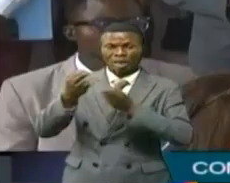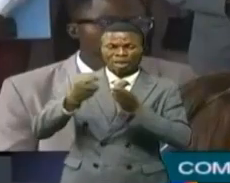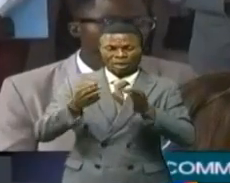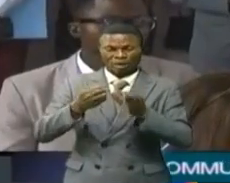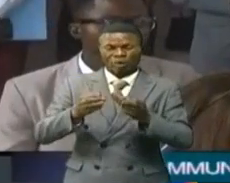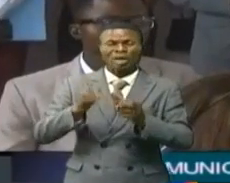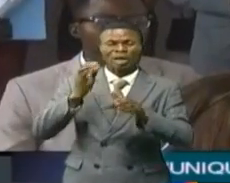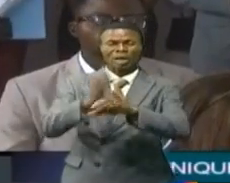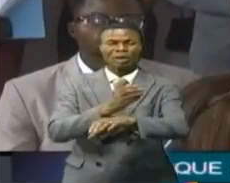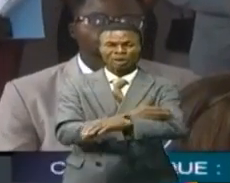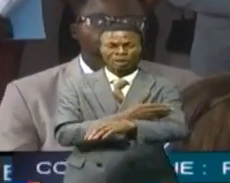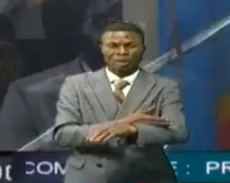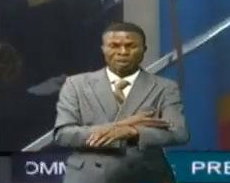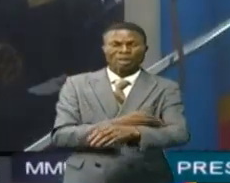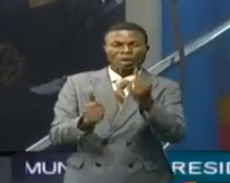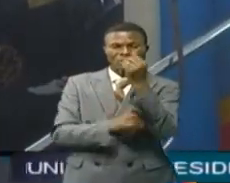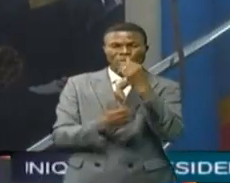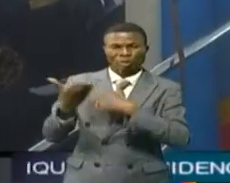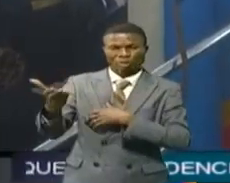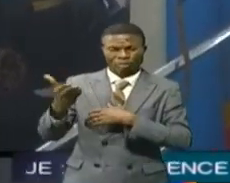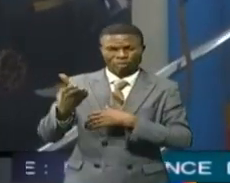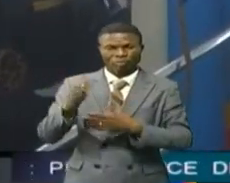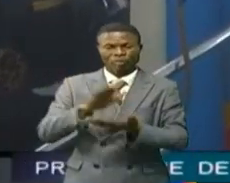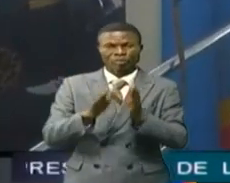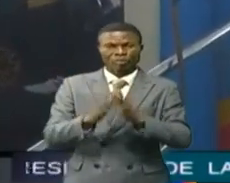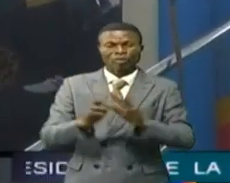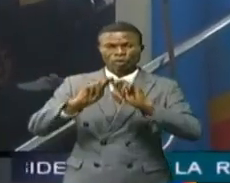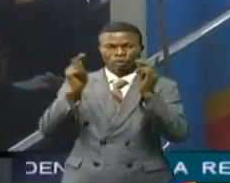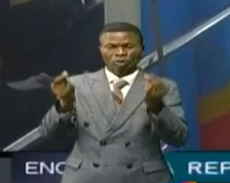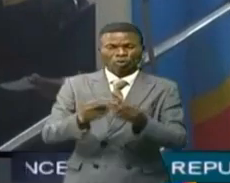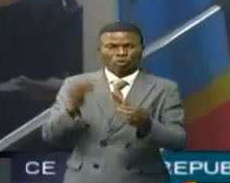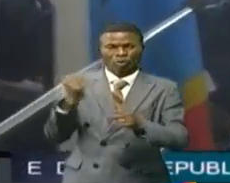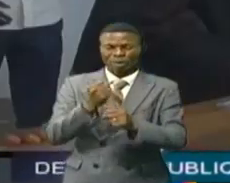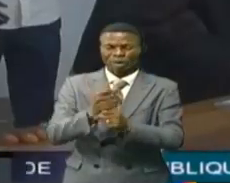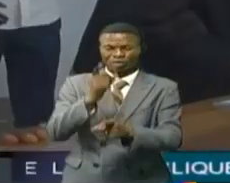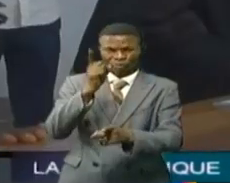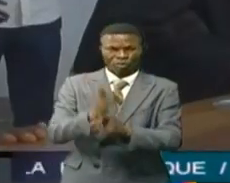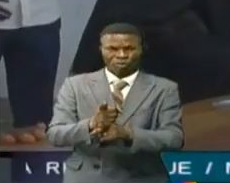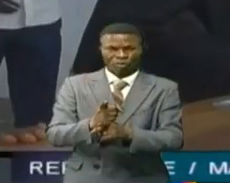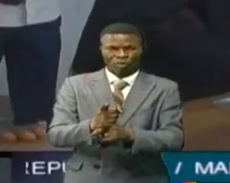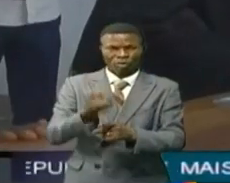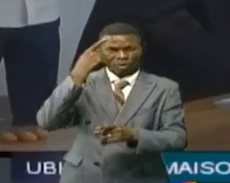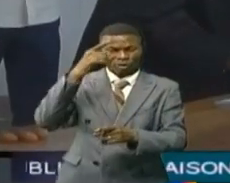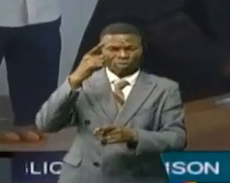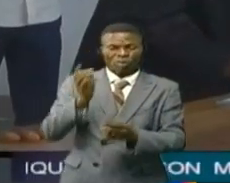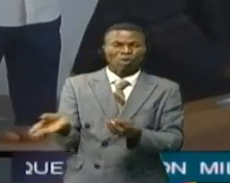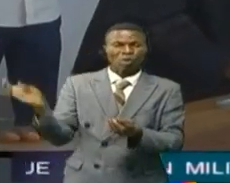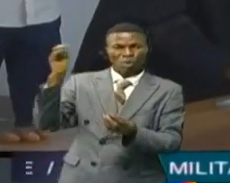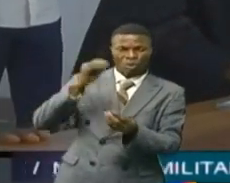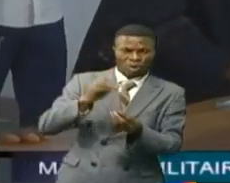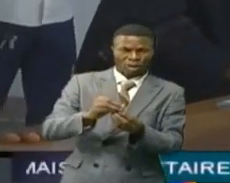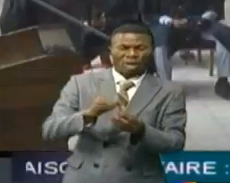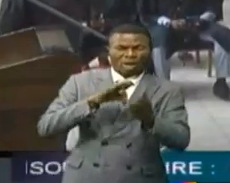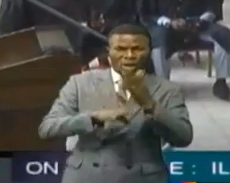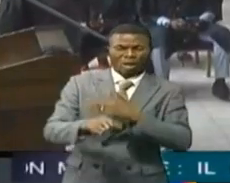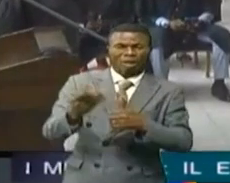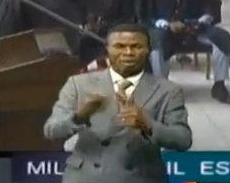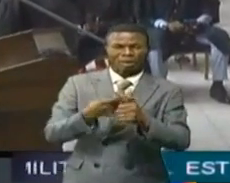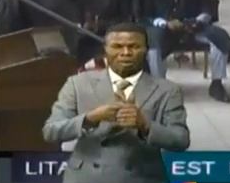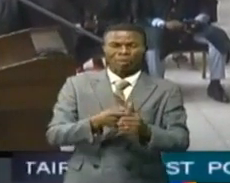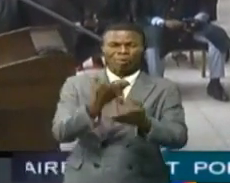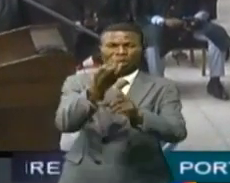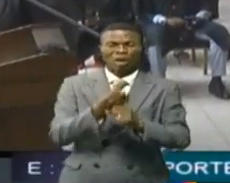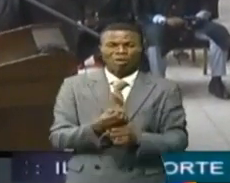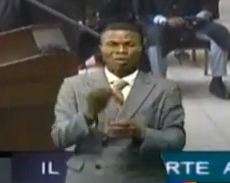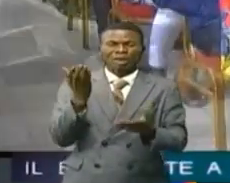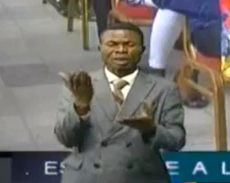exploits aux intéressés. Devenu un corps de métier à part entière, pour l'intégrer, il faut être détenteur d'un diplôme